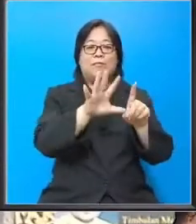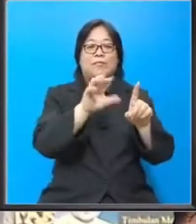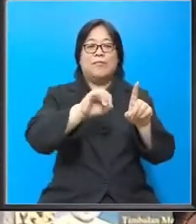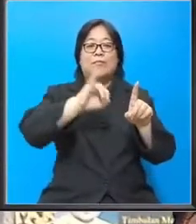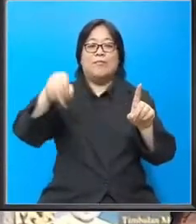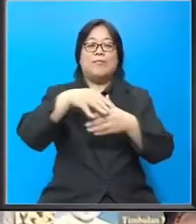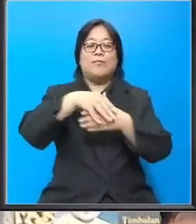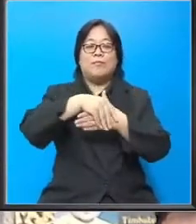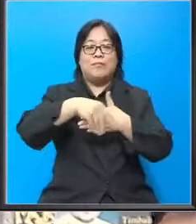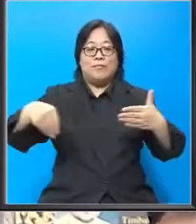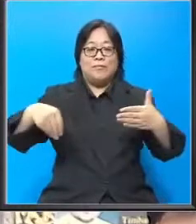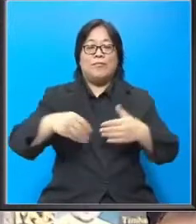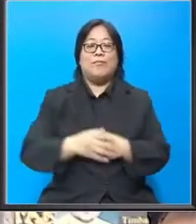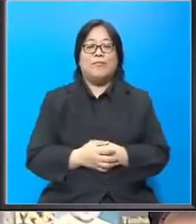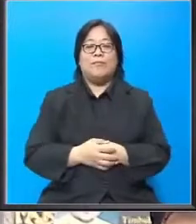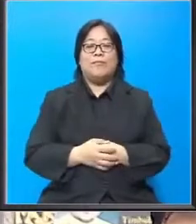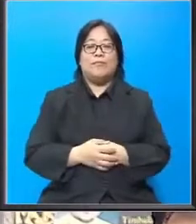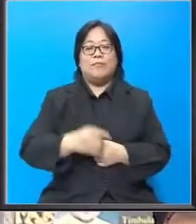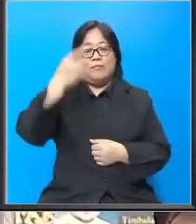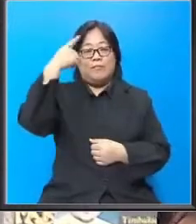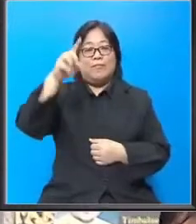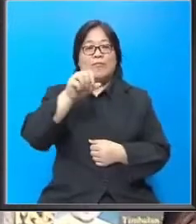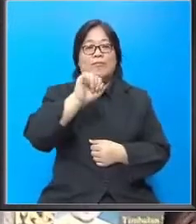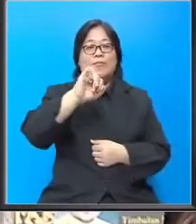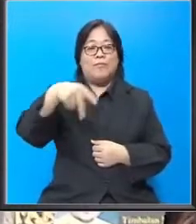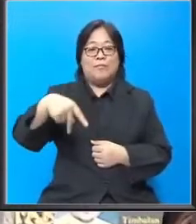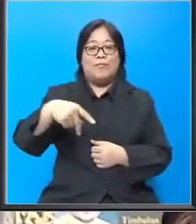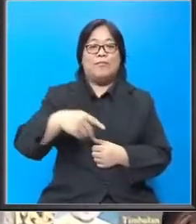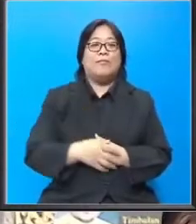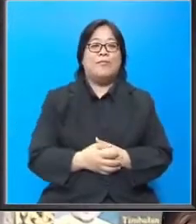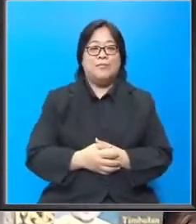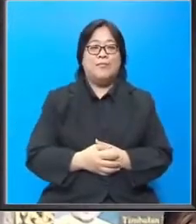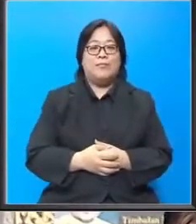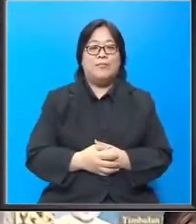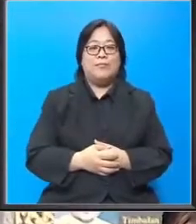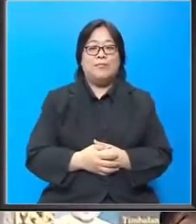150000000 Ringgit yang disediakan untuk SMP